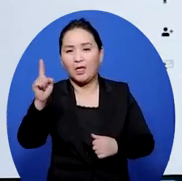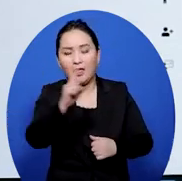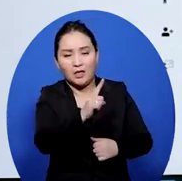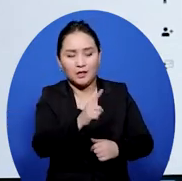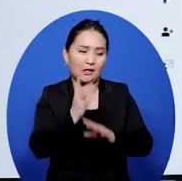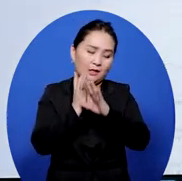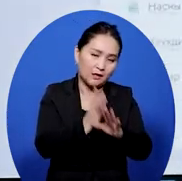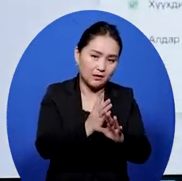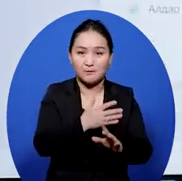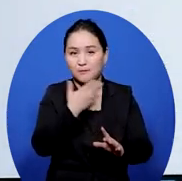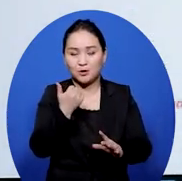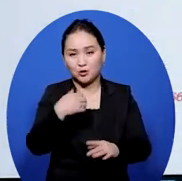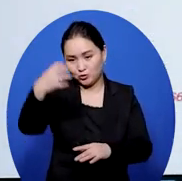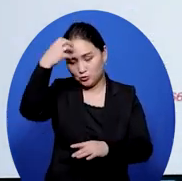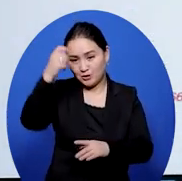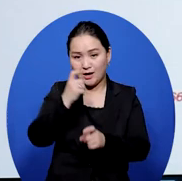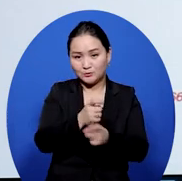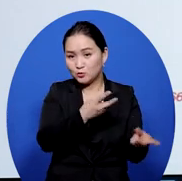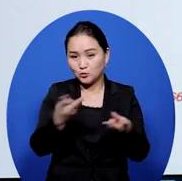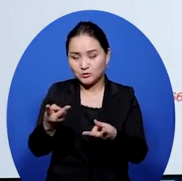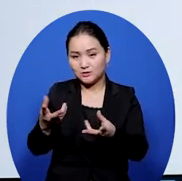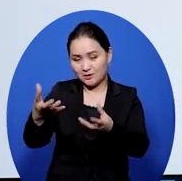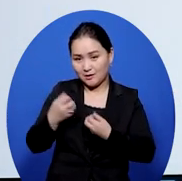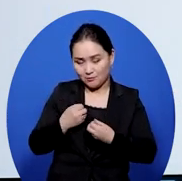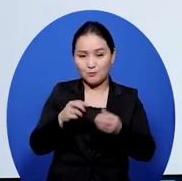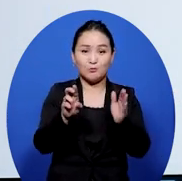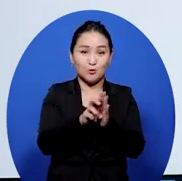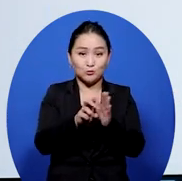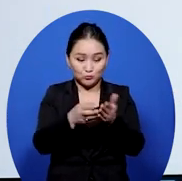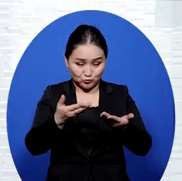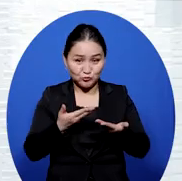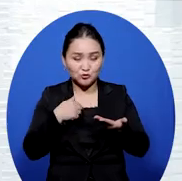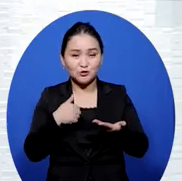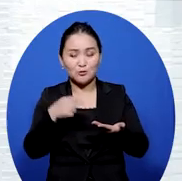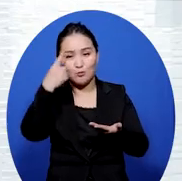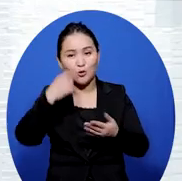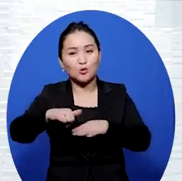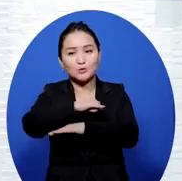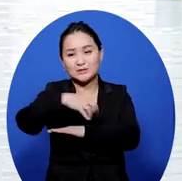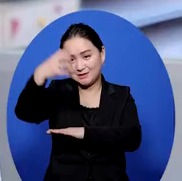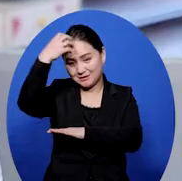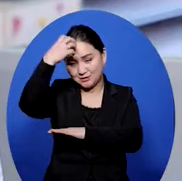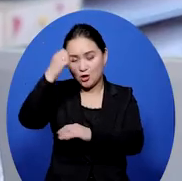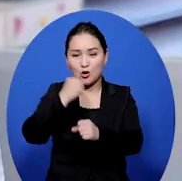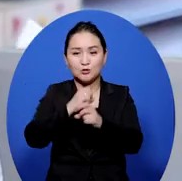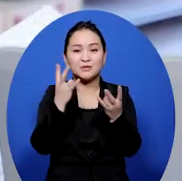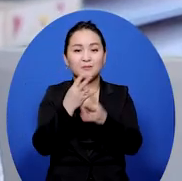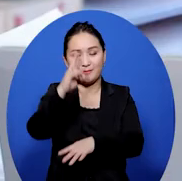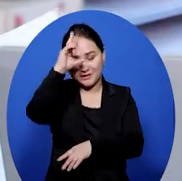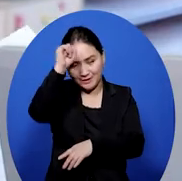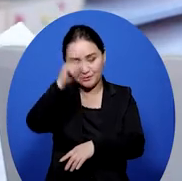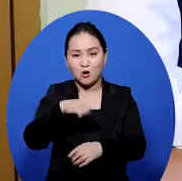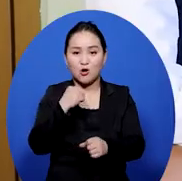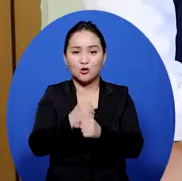явдаж хэрэгдэлгүй, дараалал хүлээгдэлгүй төрийн халамжийн үйлчилгээг цахимаар авах боломж олгосон энэхүү шийдэл нь Монгол Улсын Засгийн газар хөдөлмөр